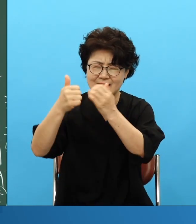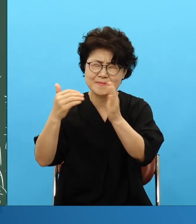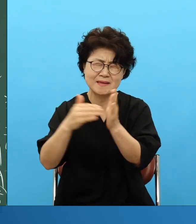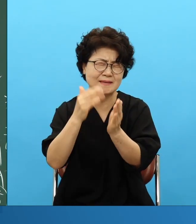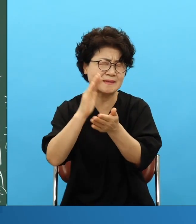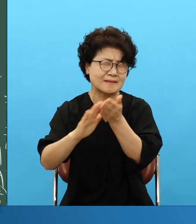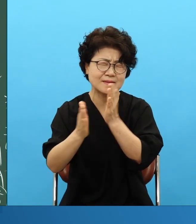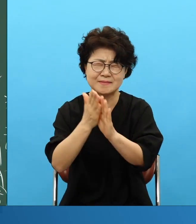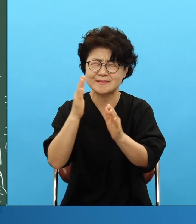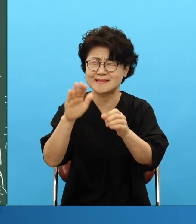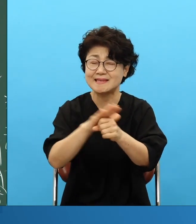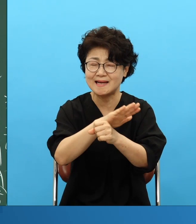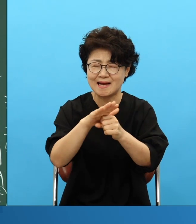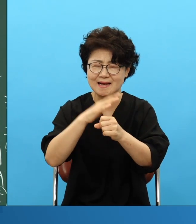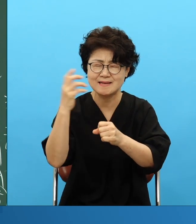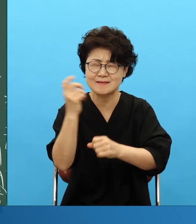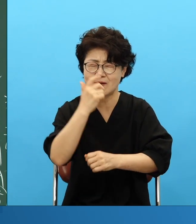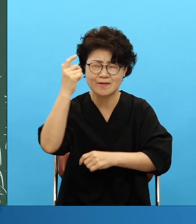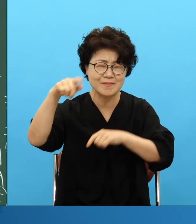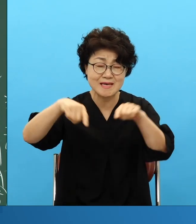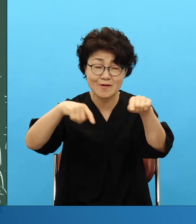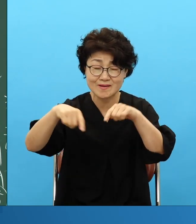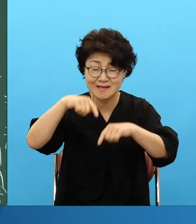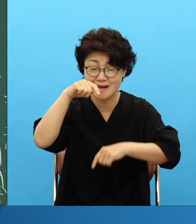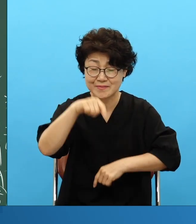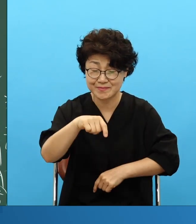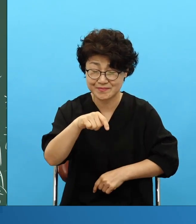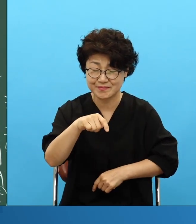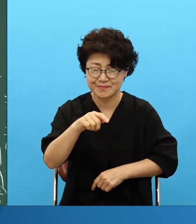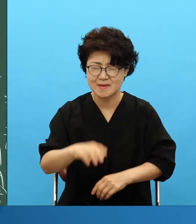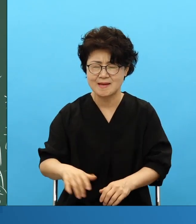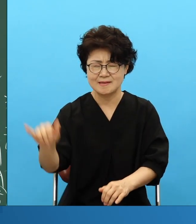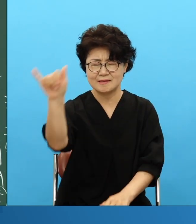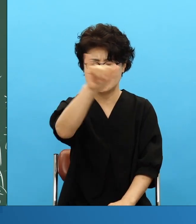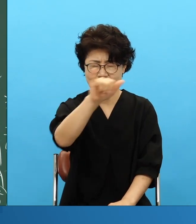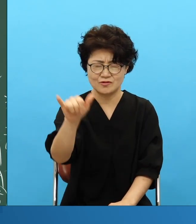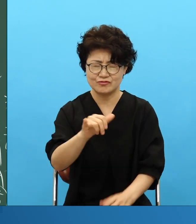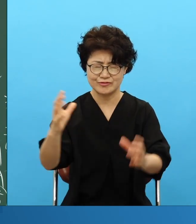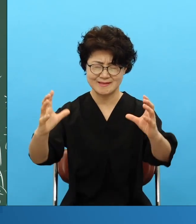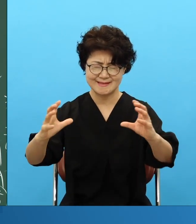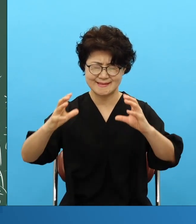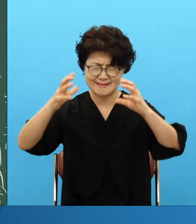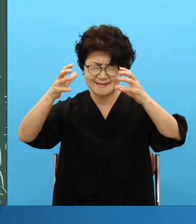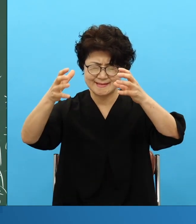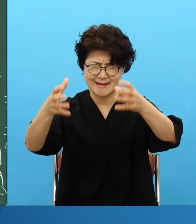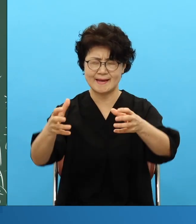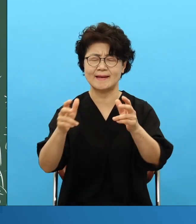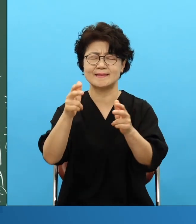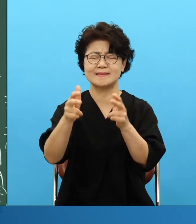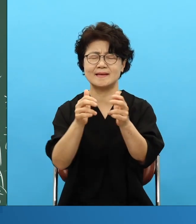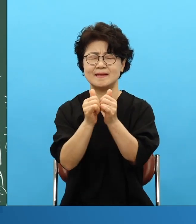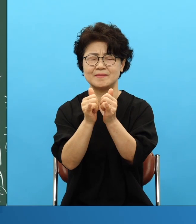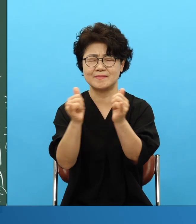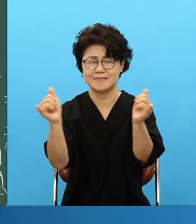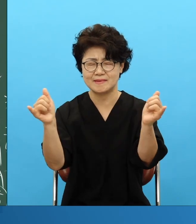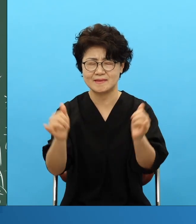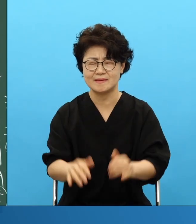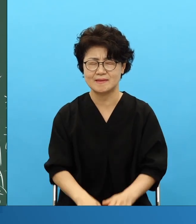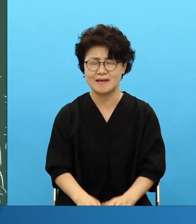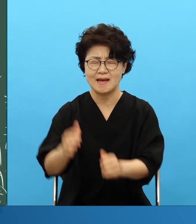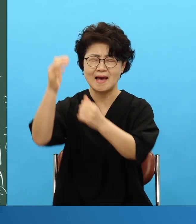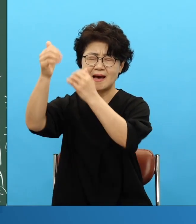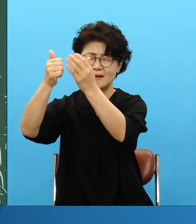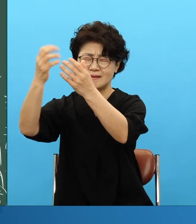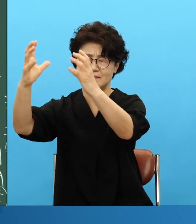사랑하심과 unlimited love of 성령님의 the Father God, and 역사하심이 the work of the Holy Spirit, 전국 세계 산업인들을 위해 on top of all the business people across the world,